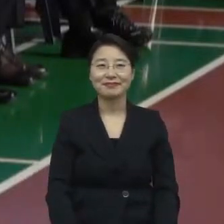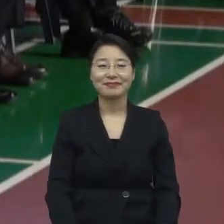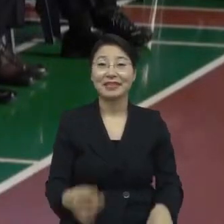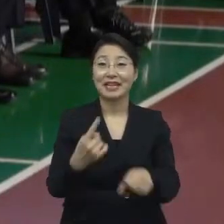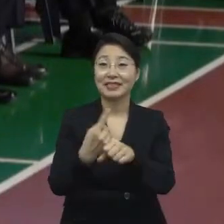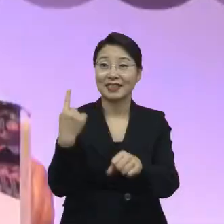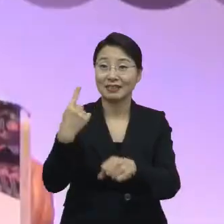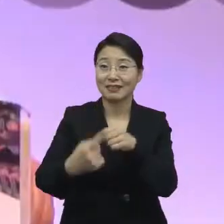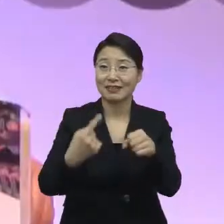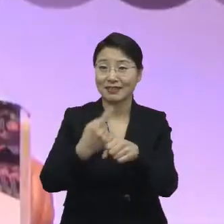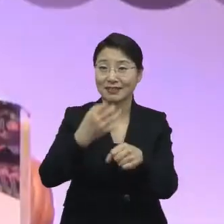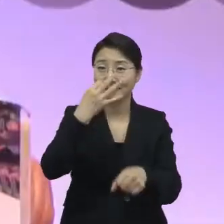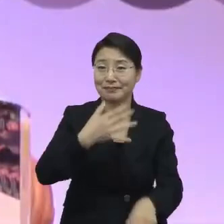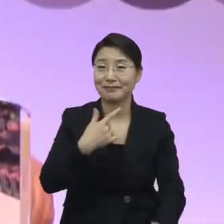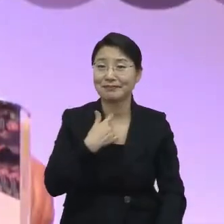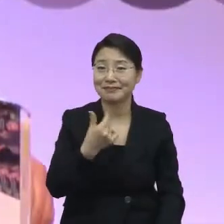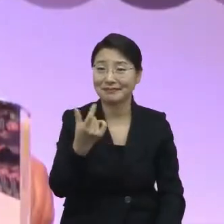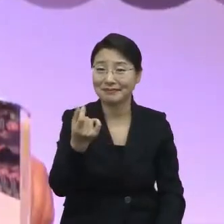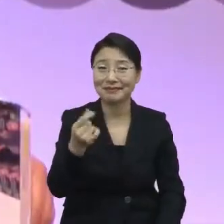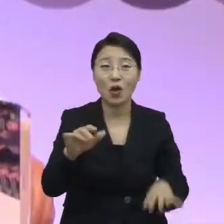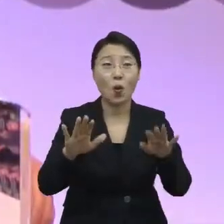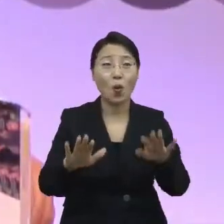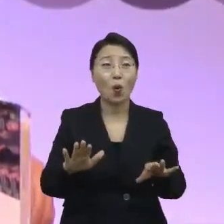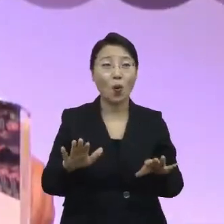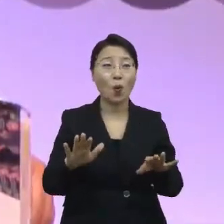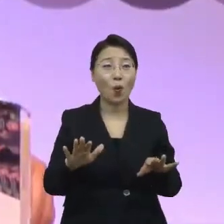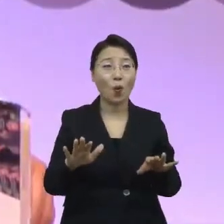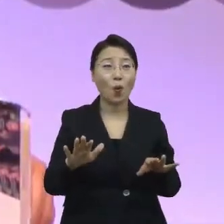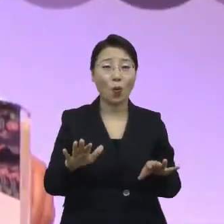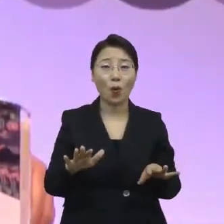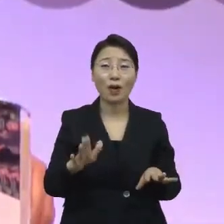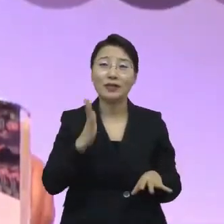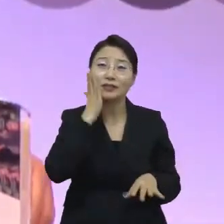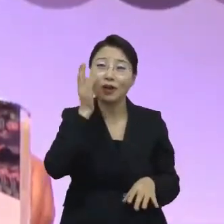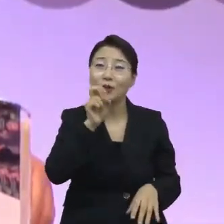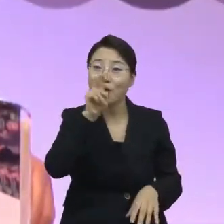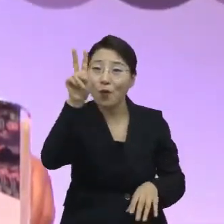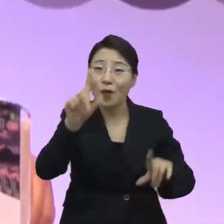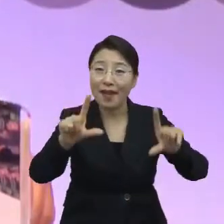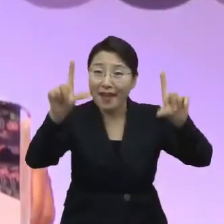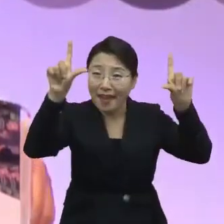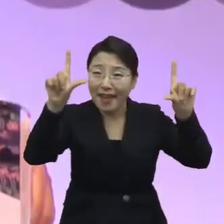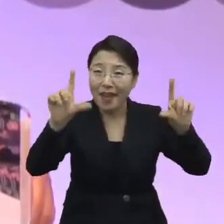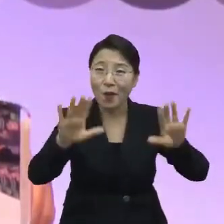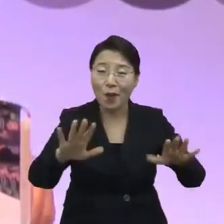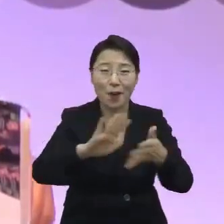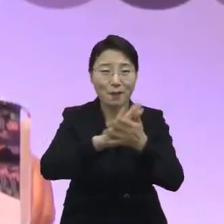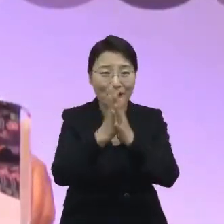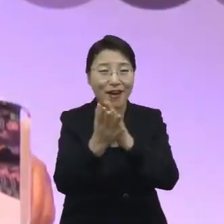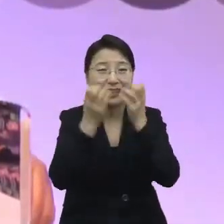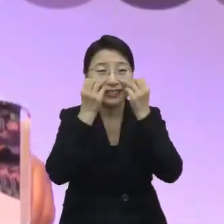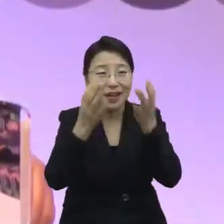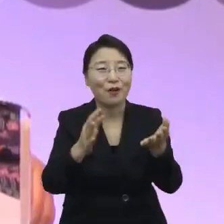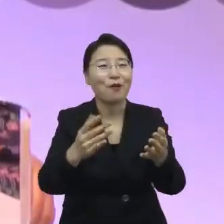작년 한 해 힘들었습니다. 근데 올해가 청룡인데 올해는 많이 나아질 것 같습니다.